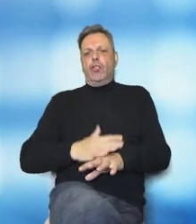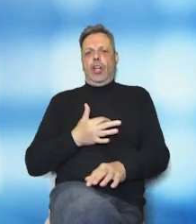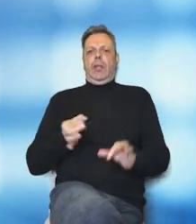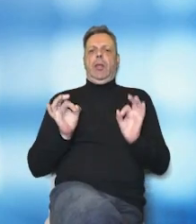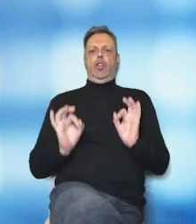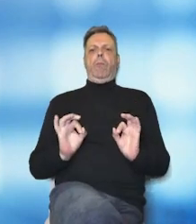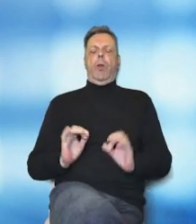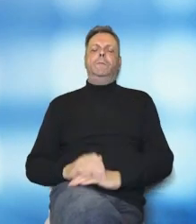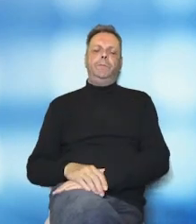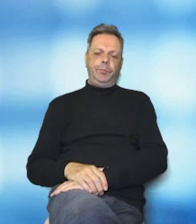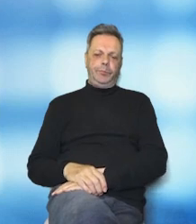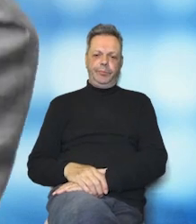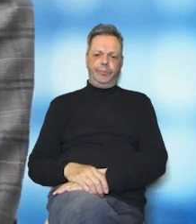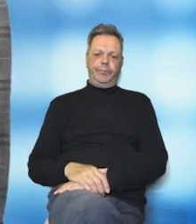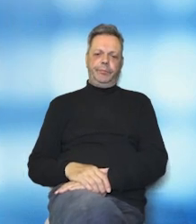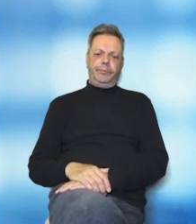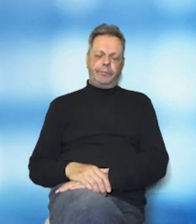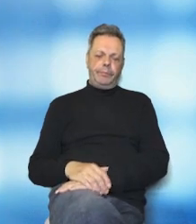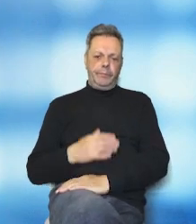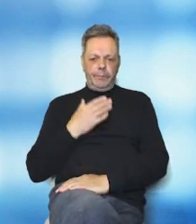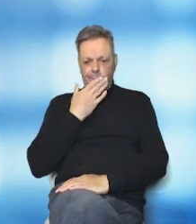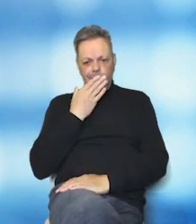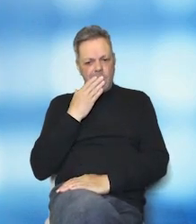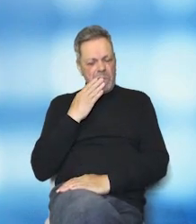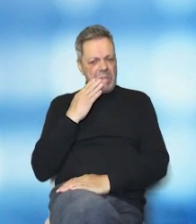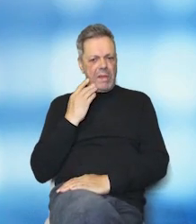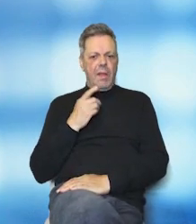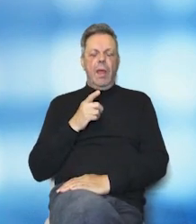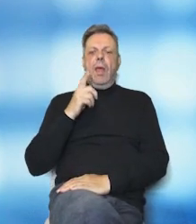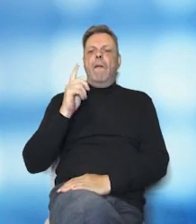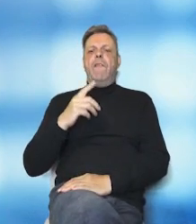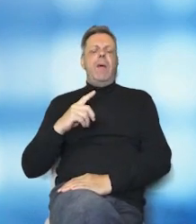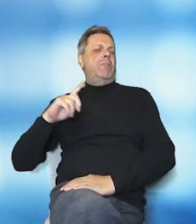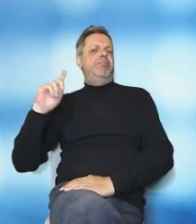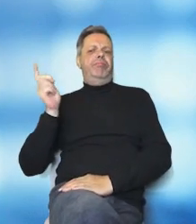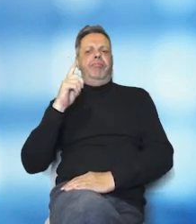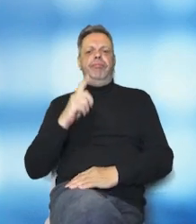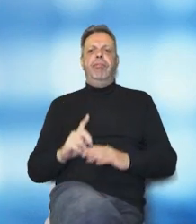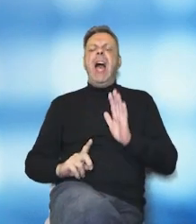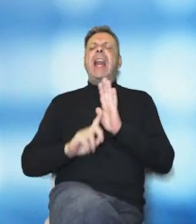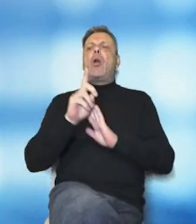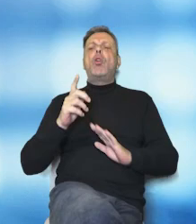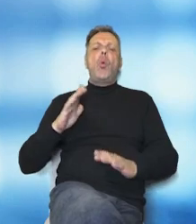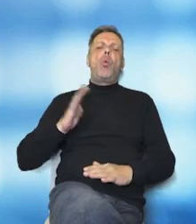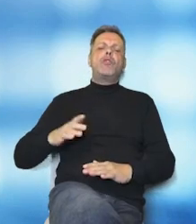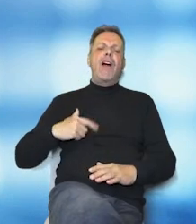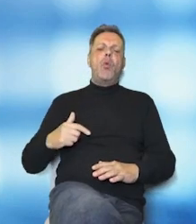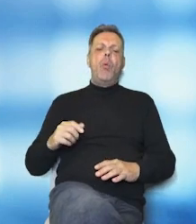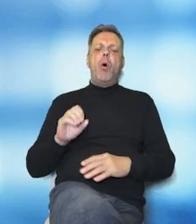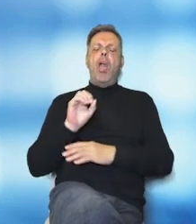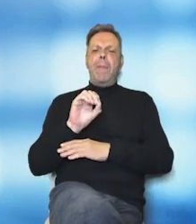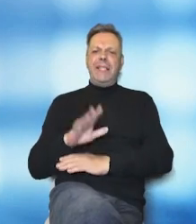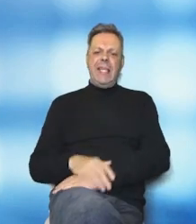To je najbolje. Da. Ne biste vjerovali, obarate rekorde u gostovanju u mojoj emisiji. Vrijeme jako brzo